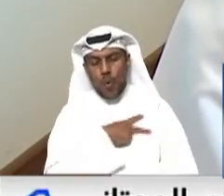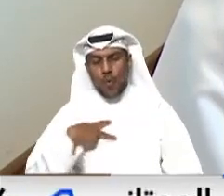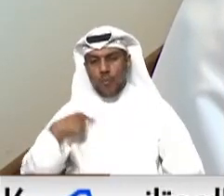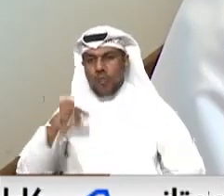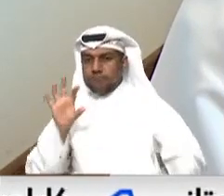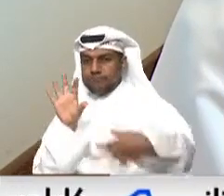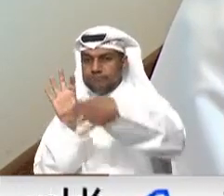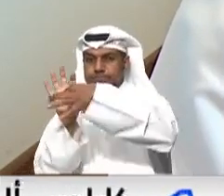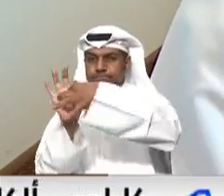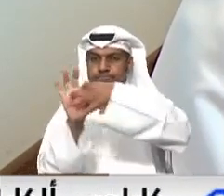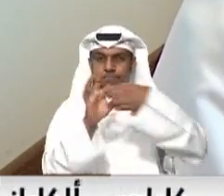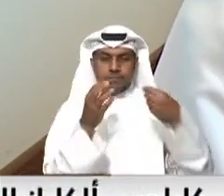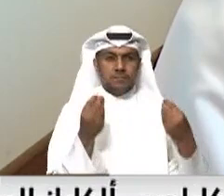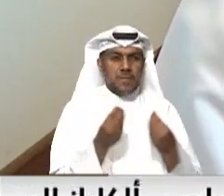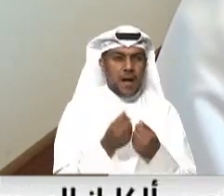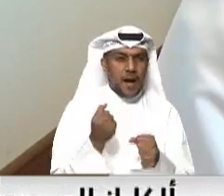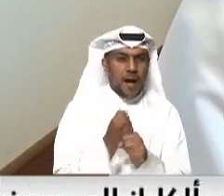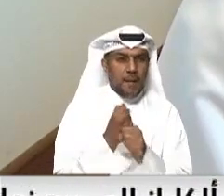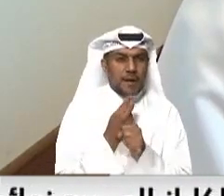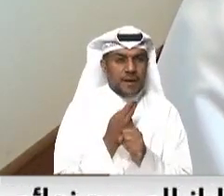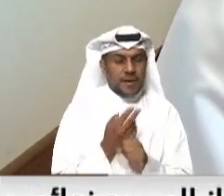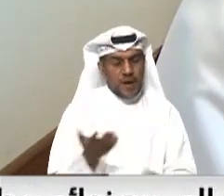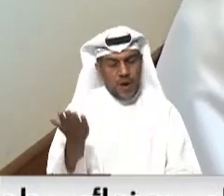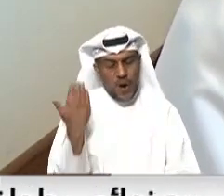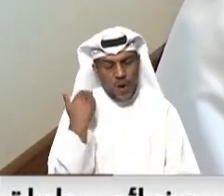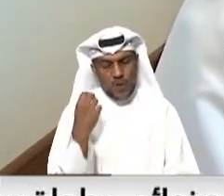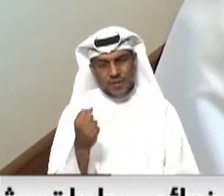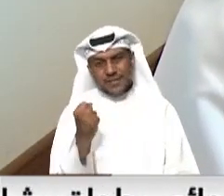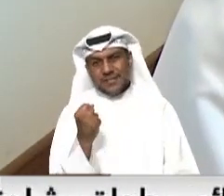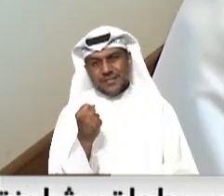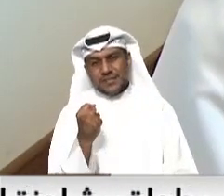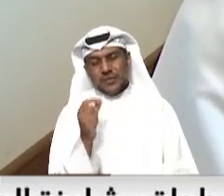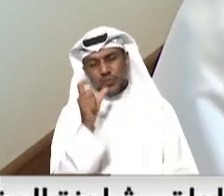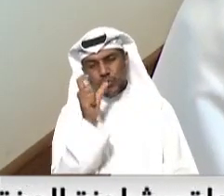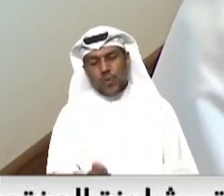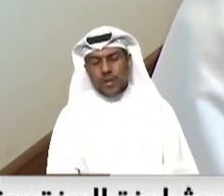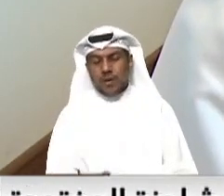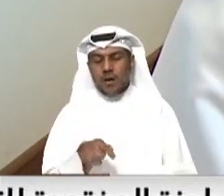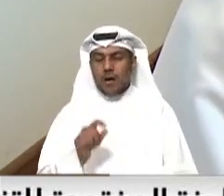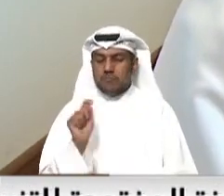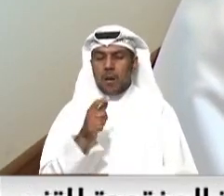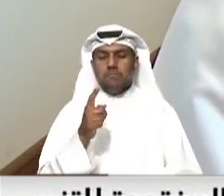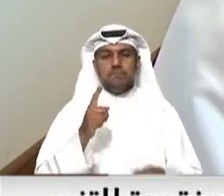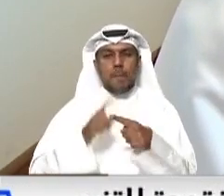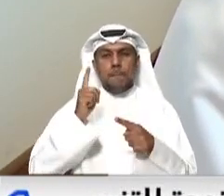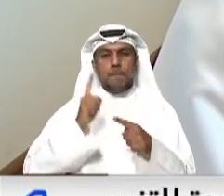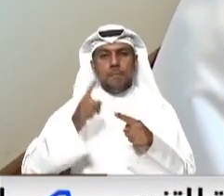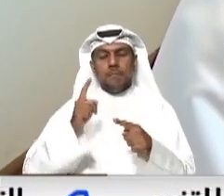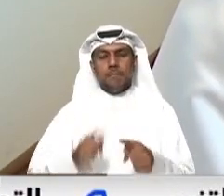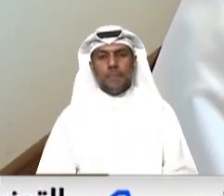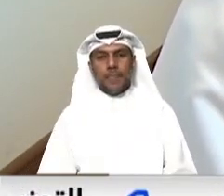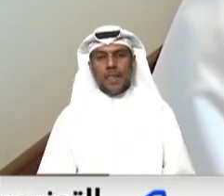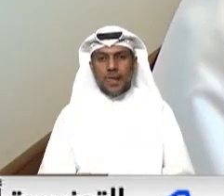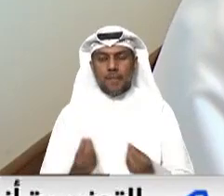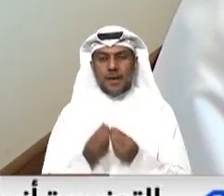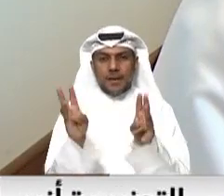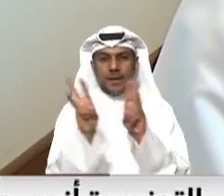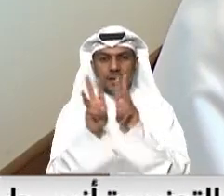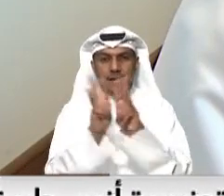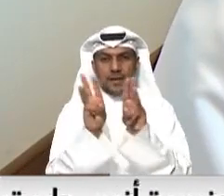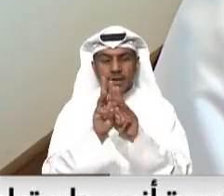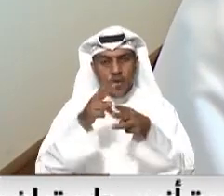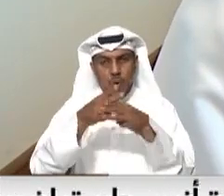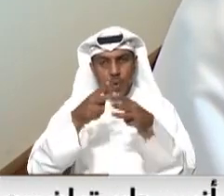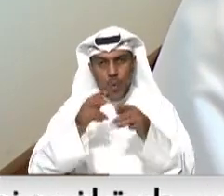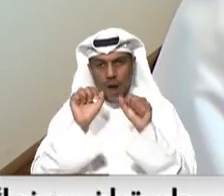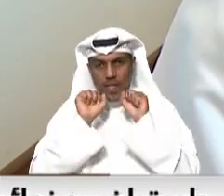لها لإرسال واستقبال المراسلات الحكومية بينهم بين الجهات المستفيدة. النظام يعمل على شبكة الكويت